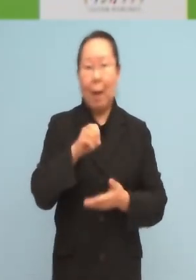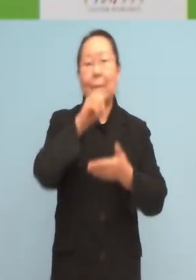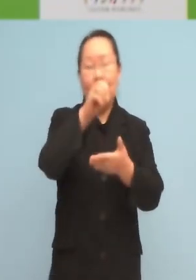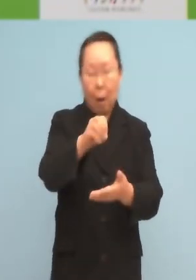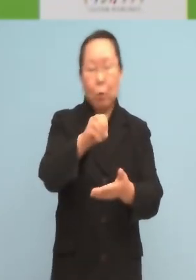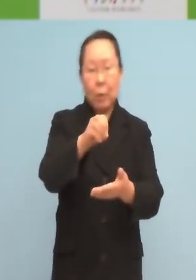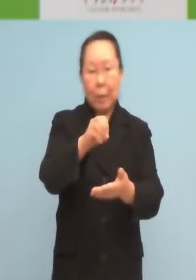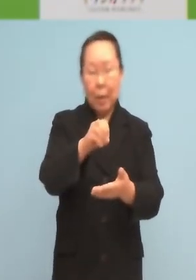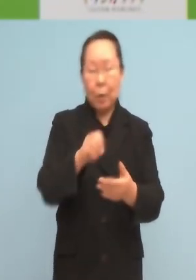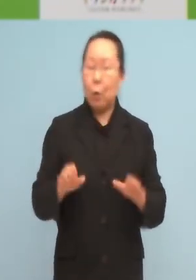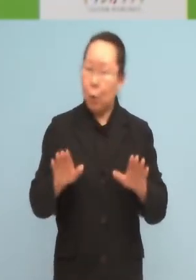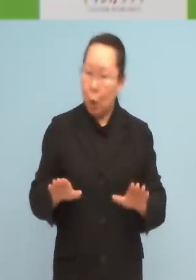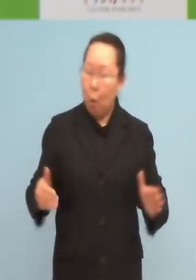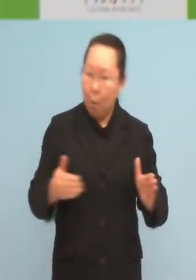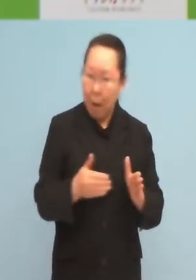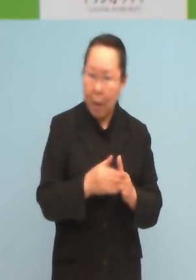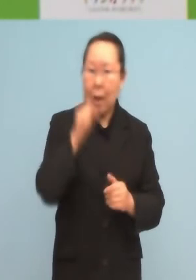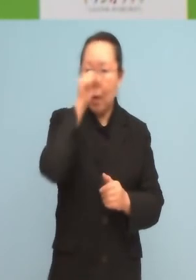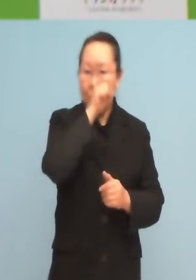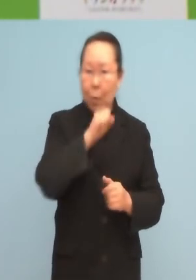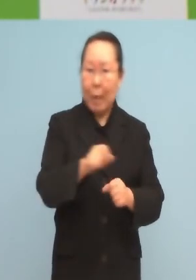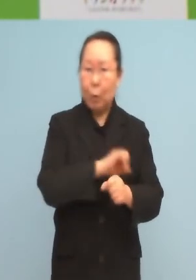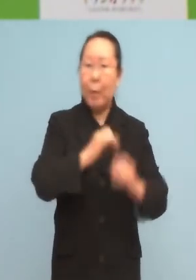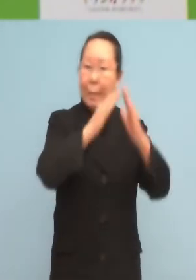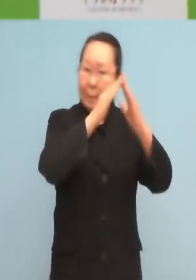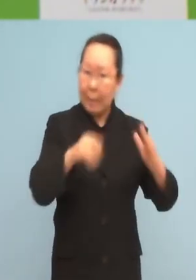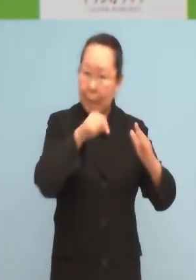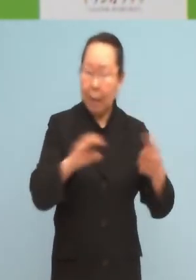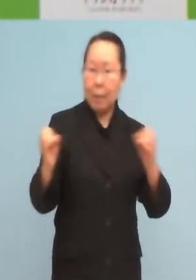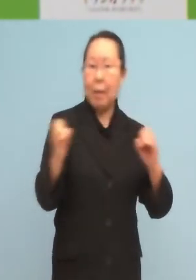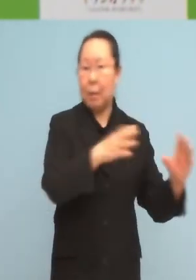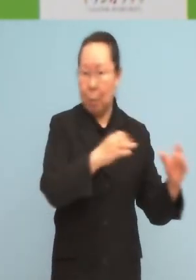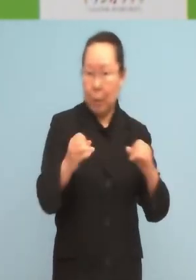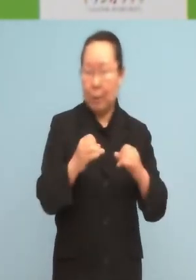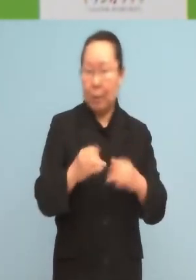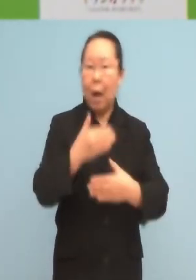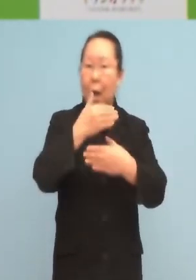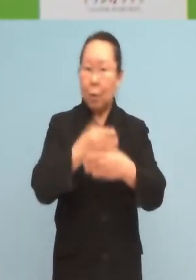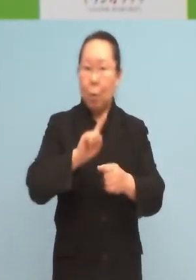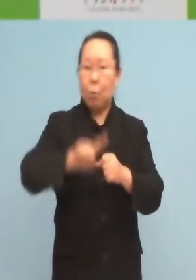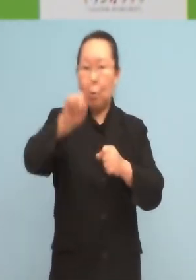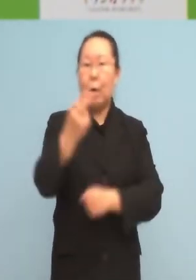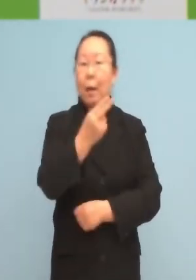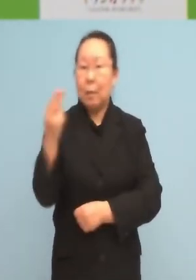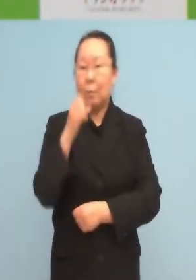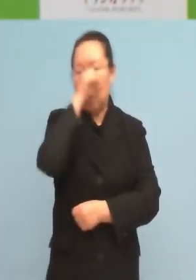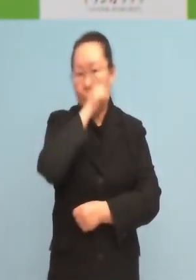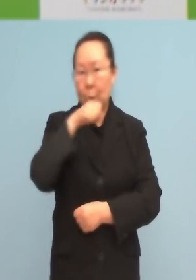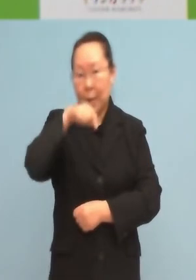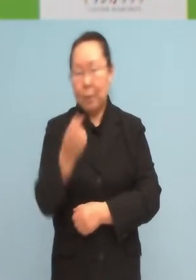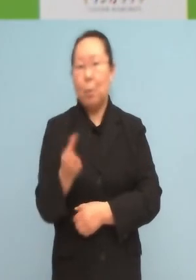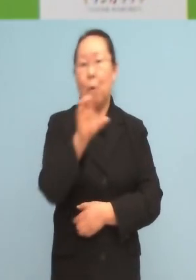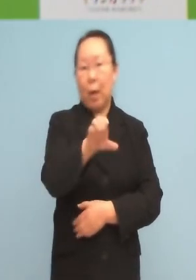、あの今日まで予算特別委員会で議論もいただいた道の来年度予算にも計上をいたし